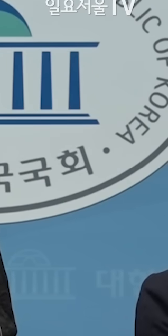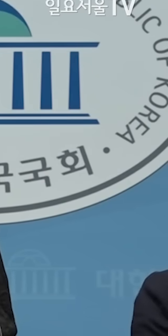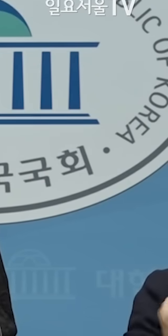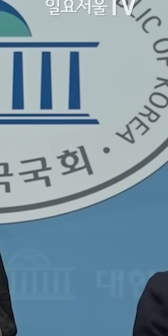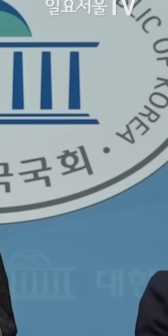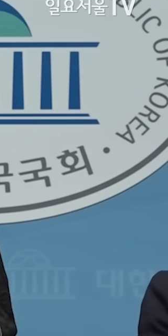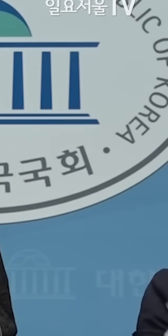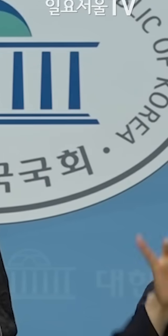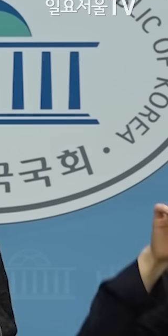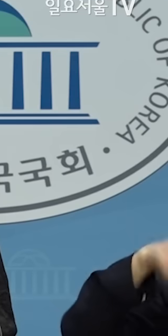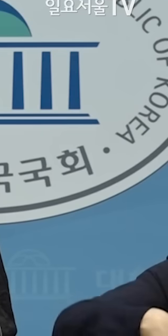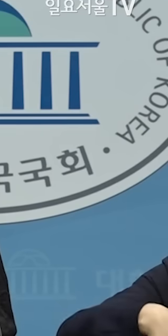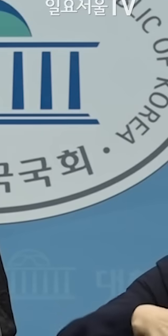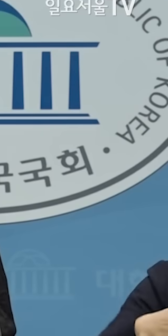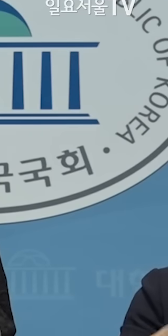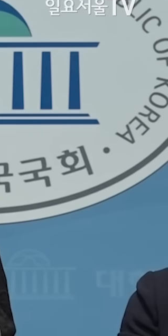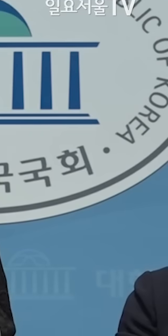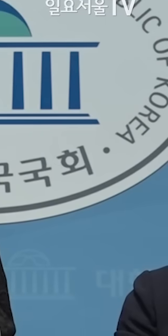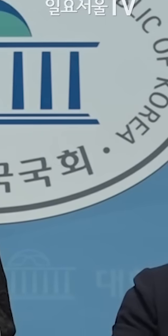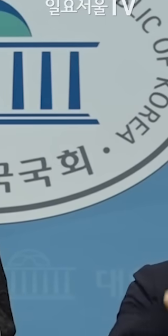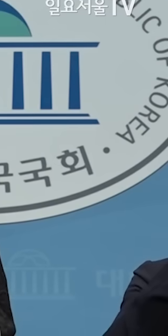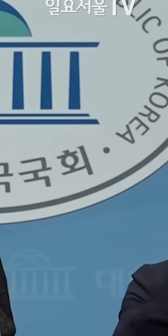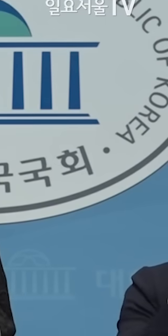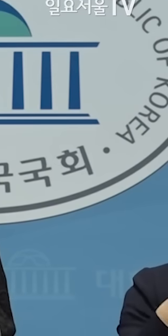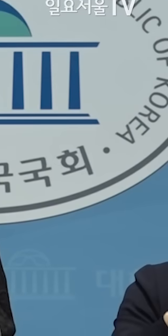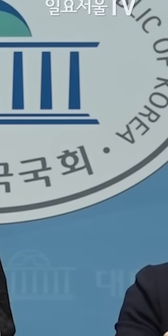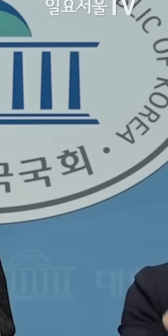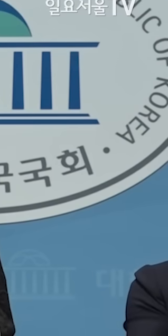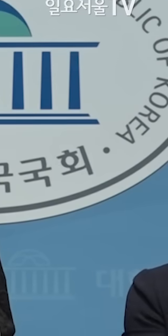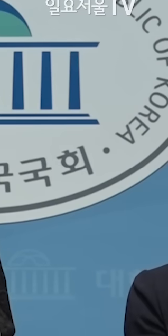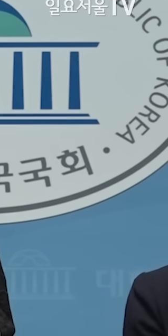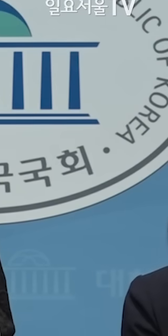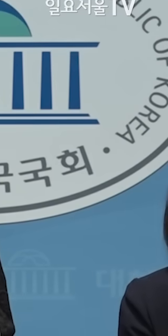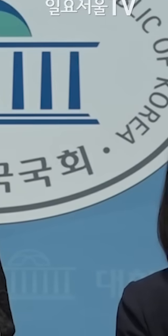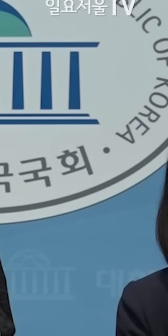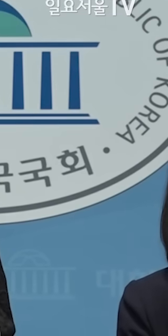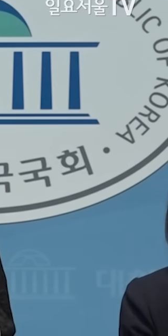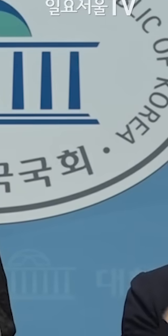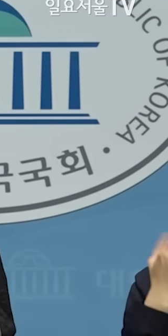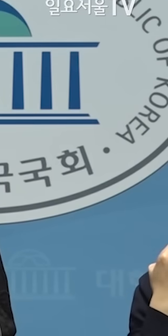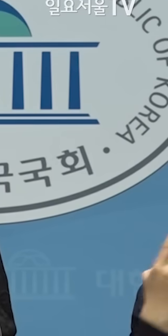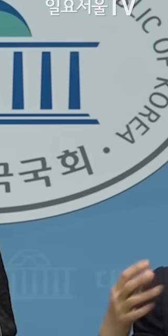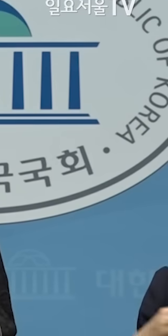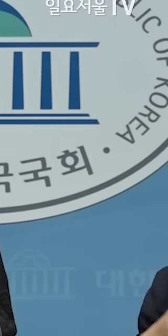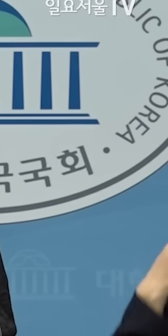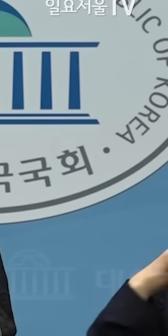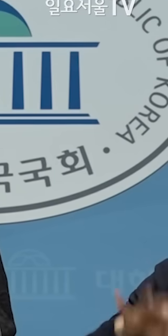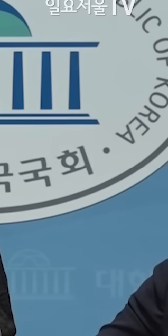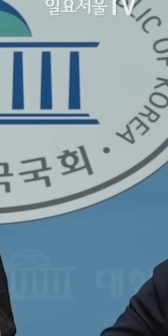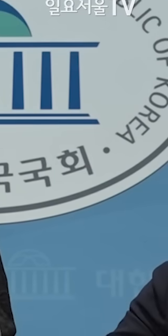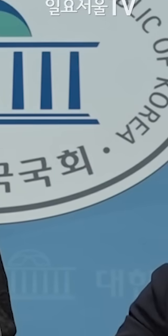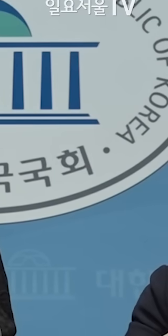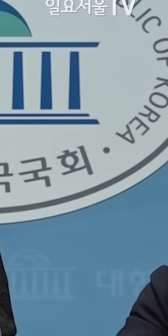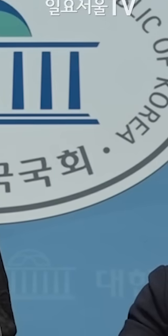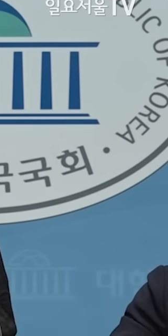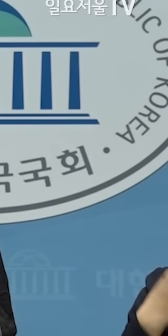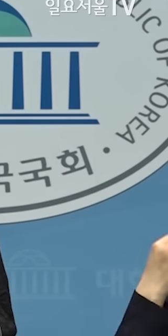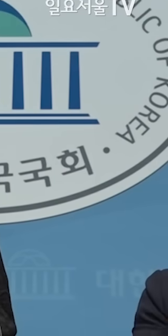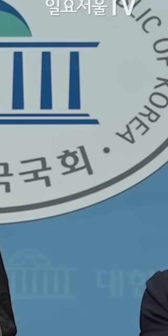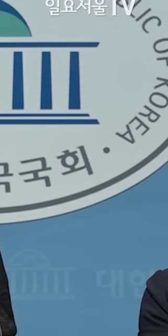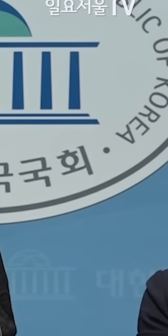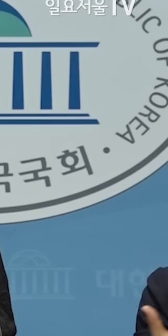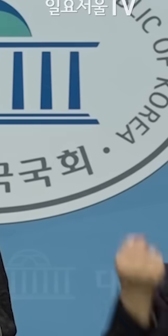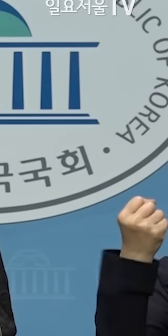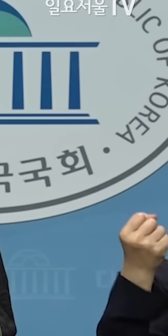전을 보여준 박은정 검사 남편과 한미 동행을 했으면서 자식은 미국국적을 취득한 비례